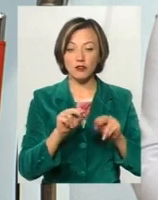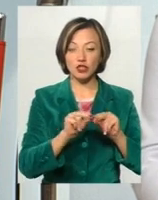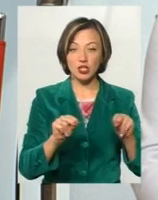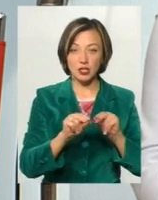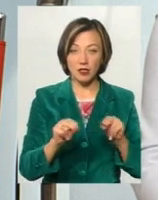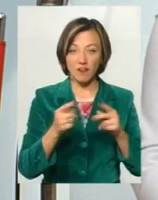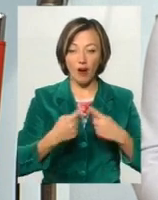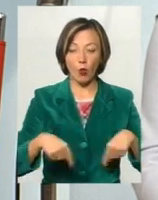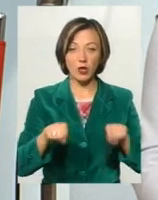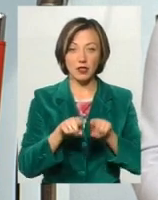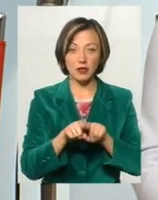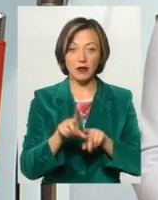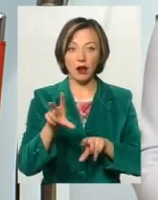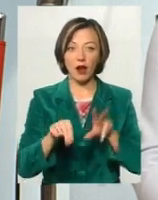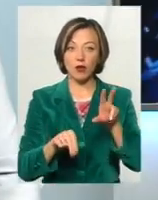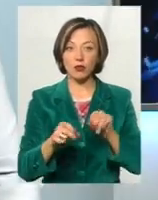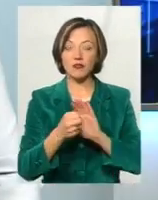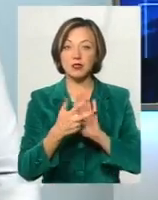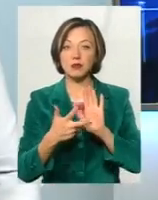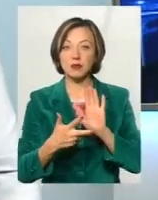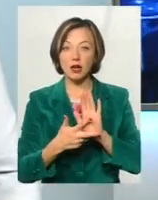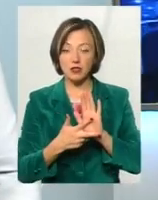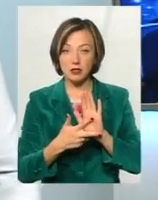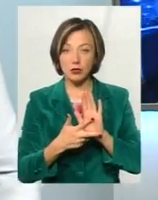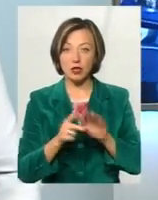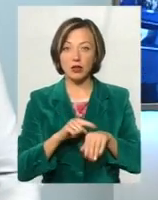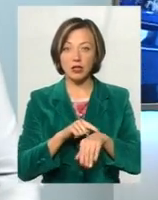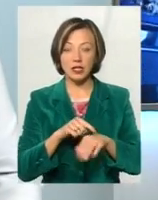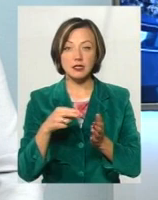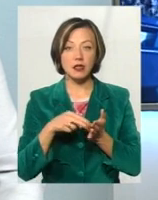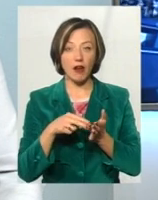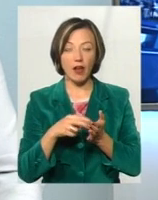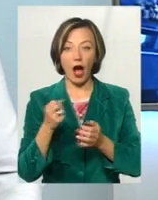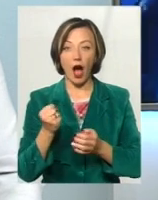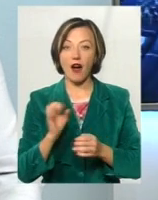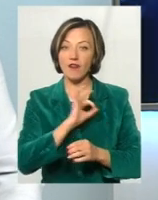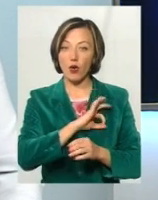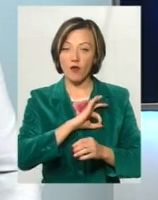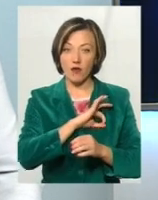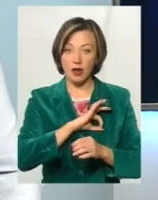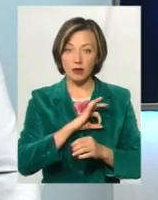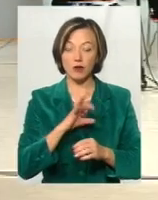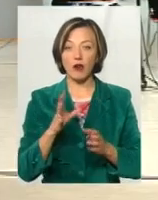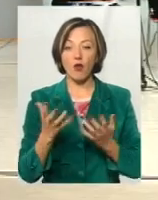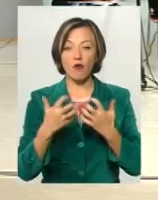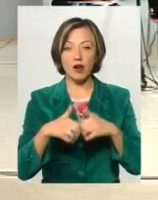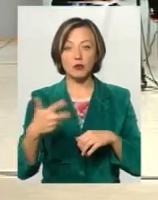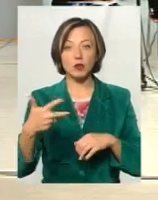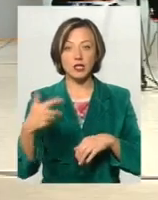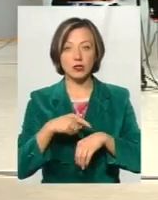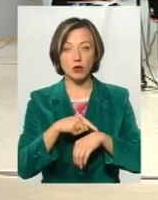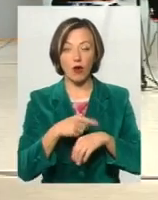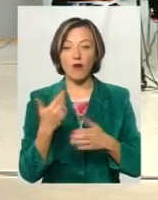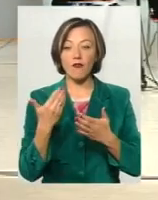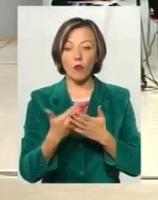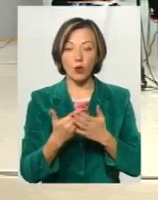як факультатив, він рахується з 18 годин ставки. А як вихователю було б рахувалося по 30 годин. От